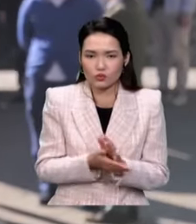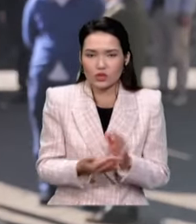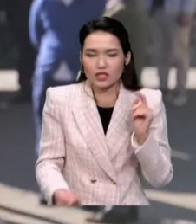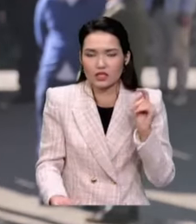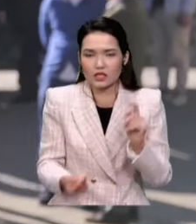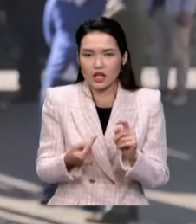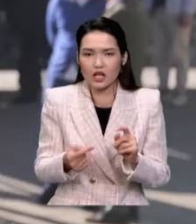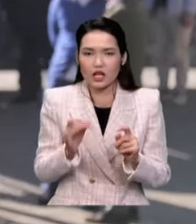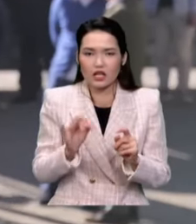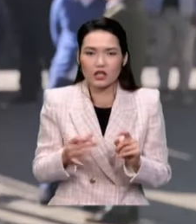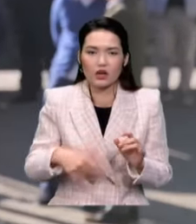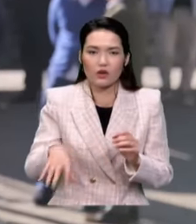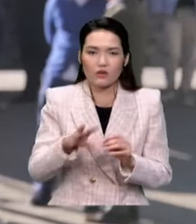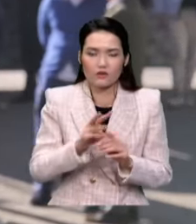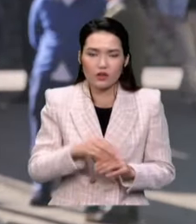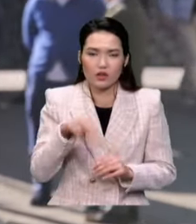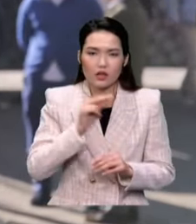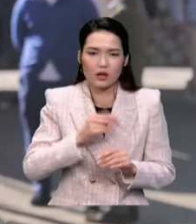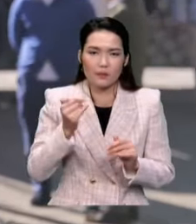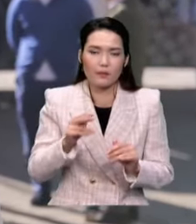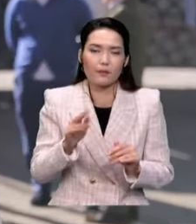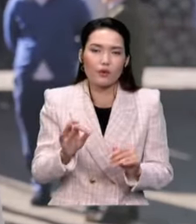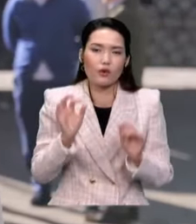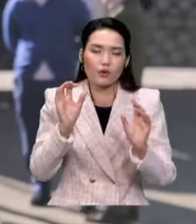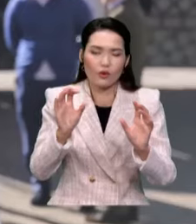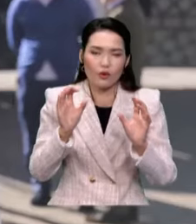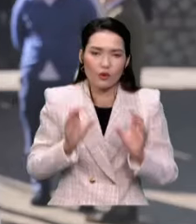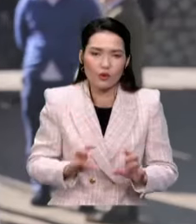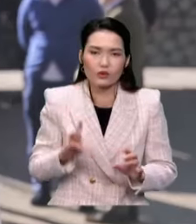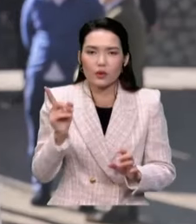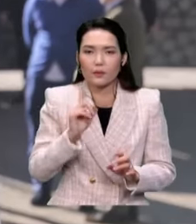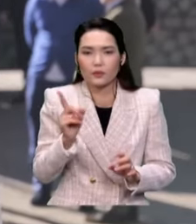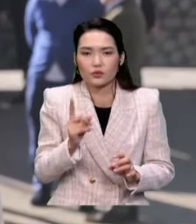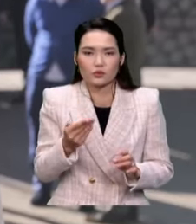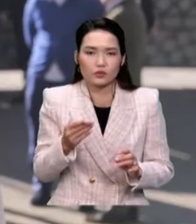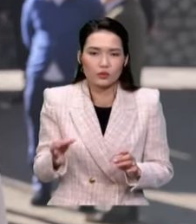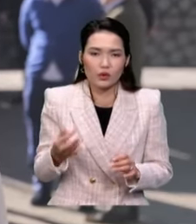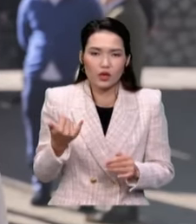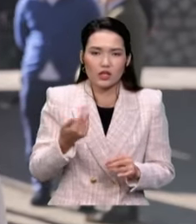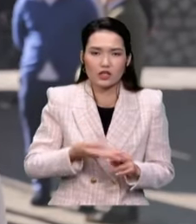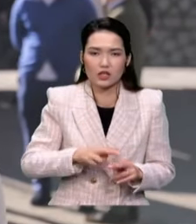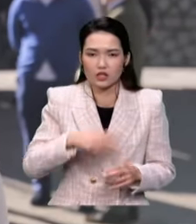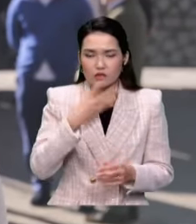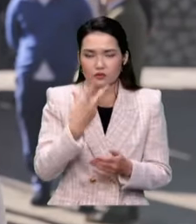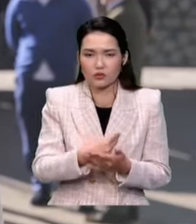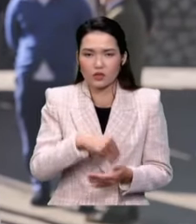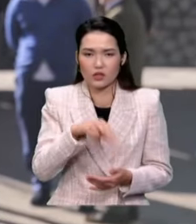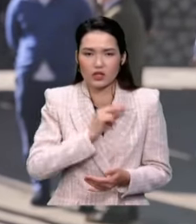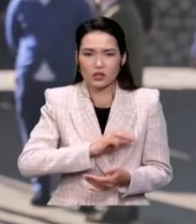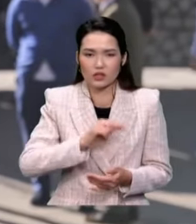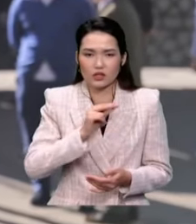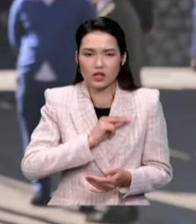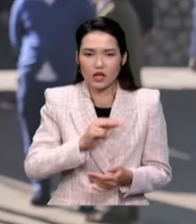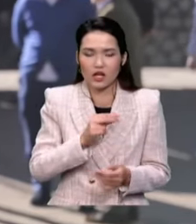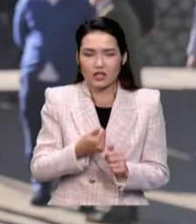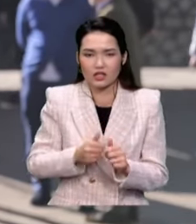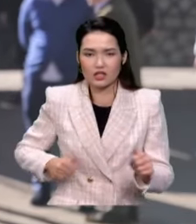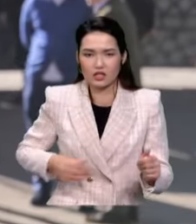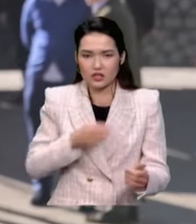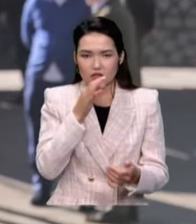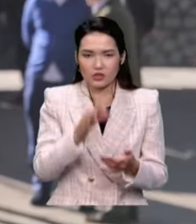отно и вс спросить с него по закону Ну почему-то значит угода избегает этой